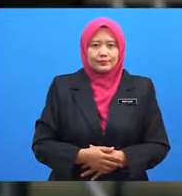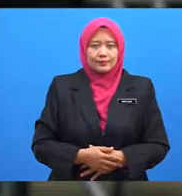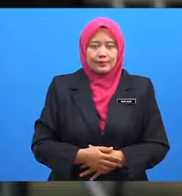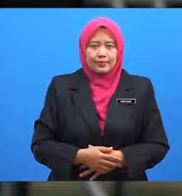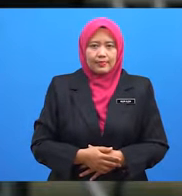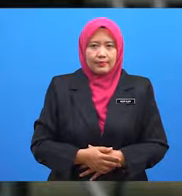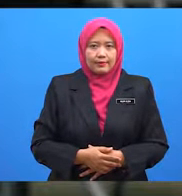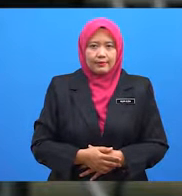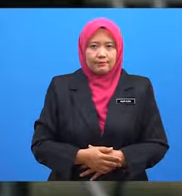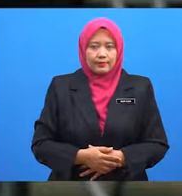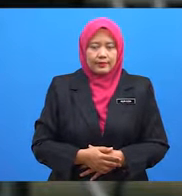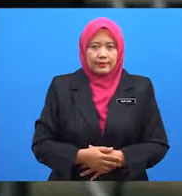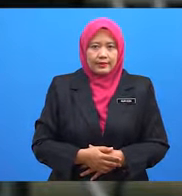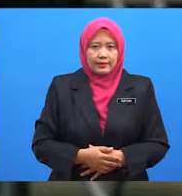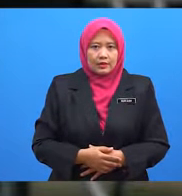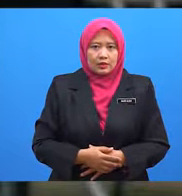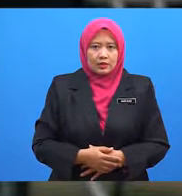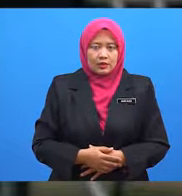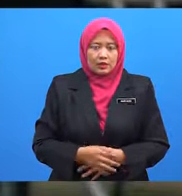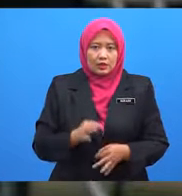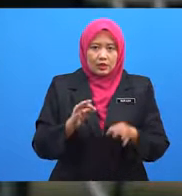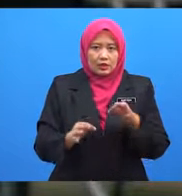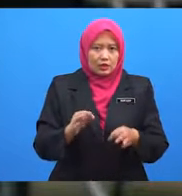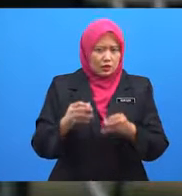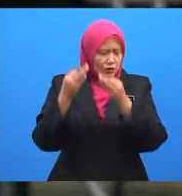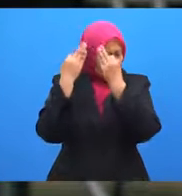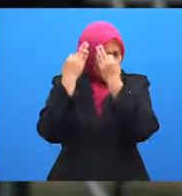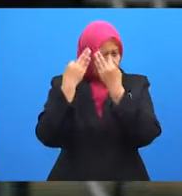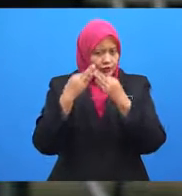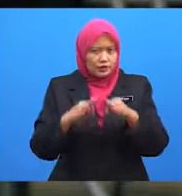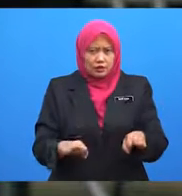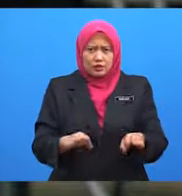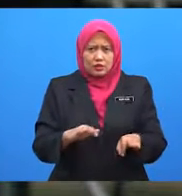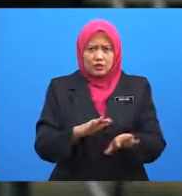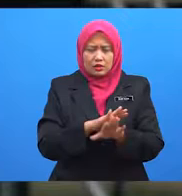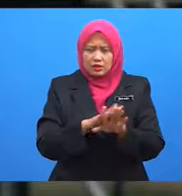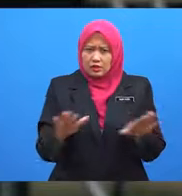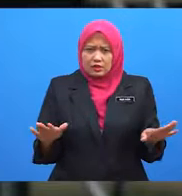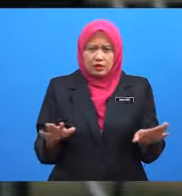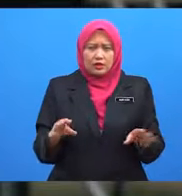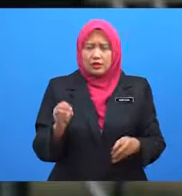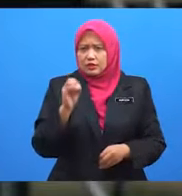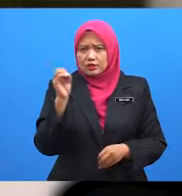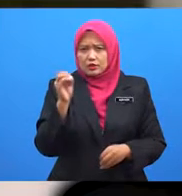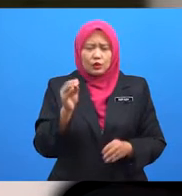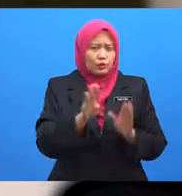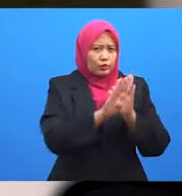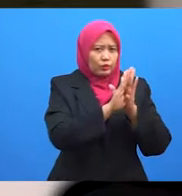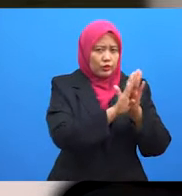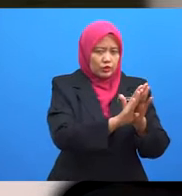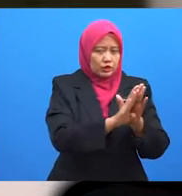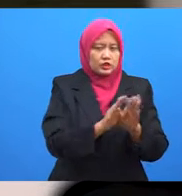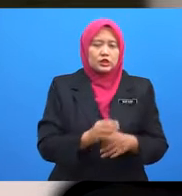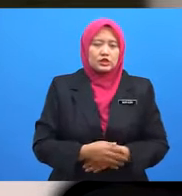telah selesai. Namun, jika sesuatu fakta itu tidak akan sahih tanpa bukti yang kukuh. Oleh